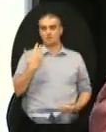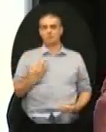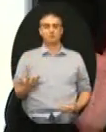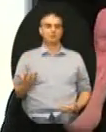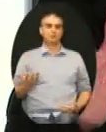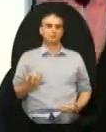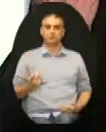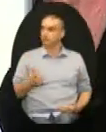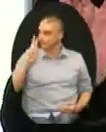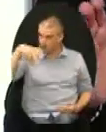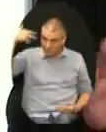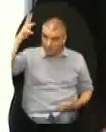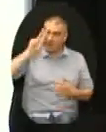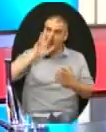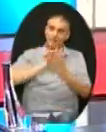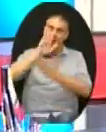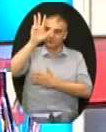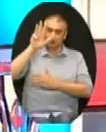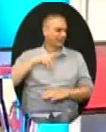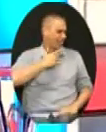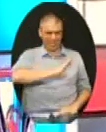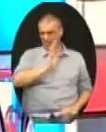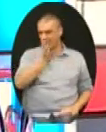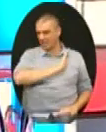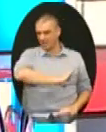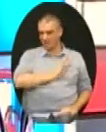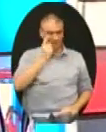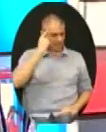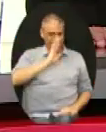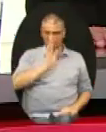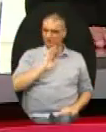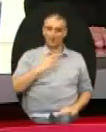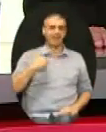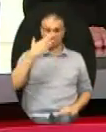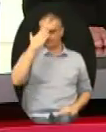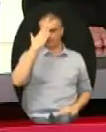התאריך? 2019. לא, לא, לא, אל תדאג. אני